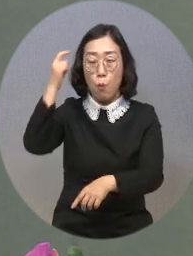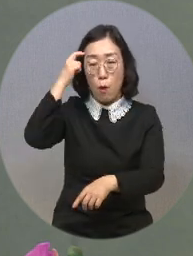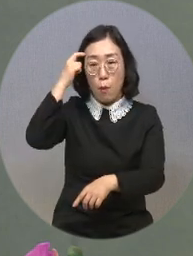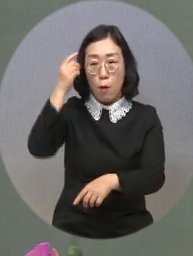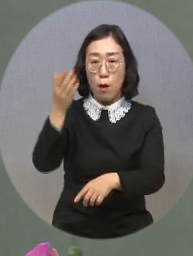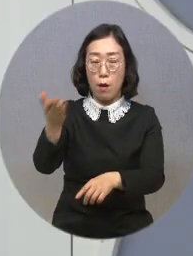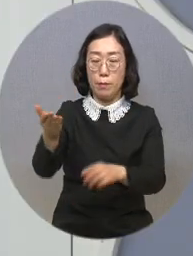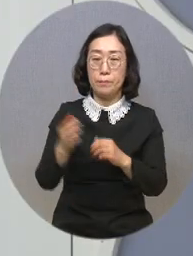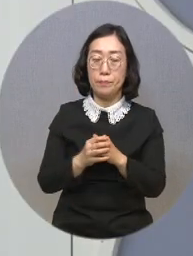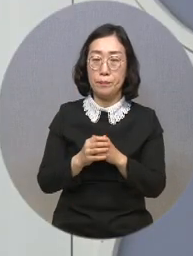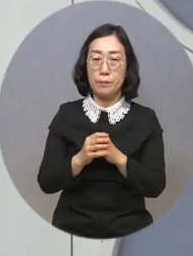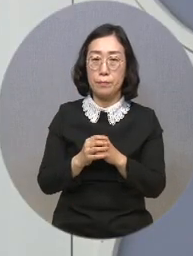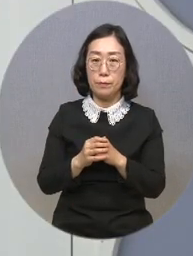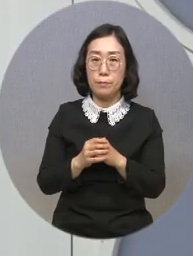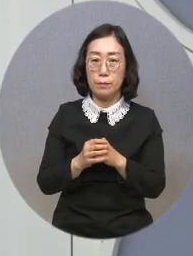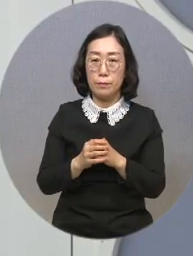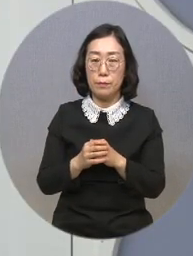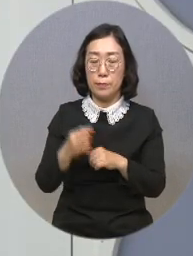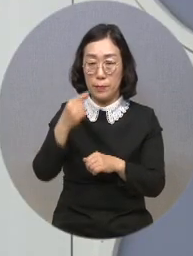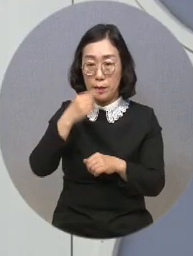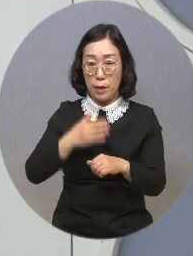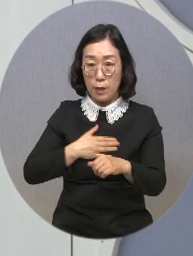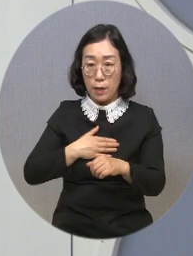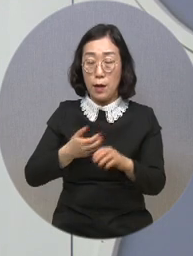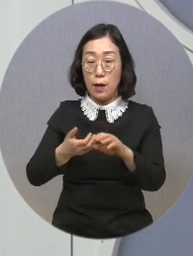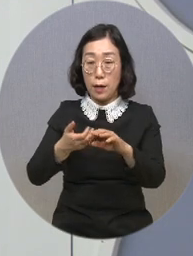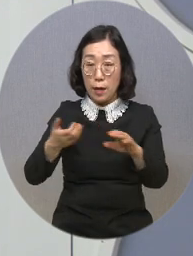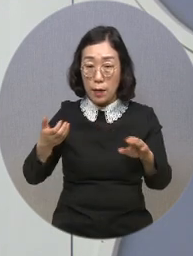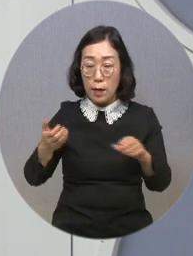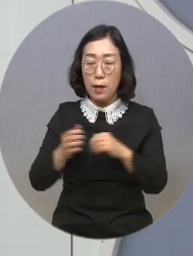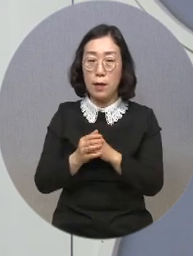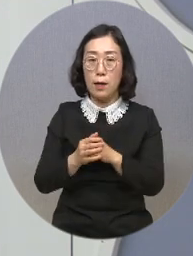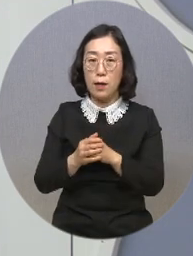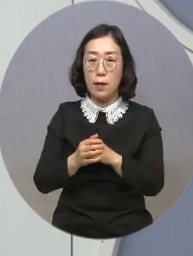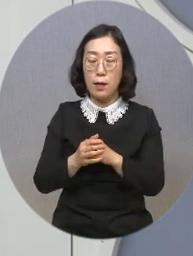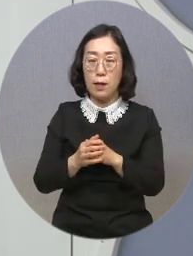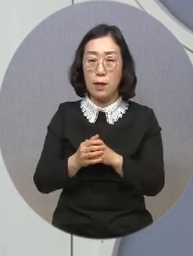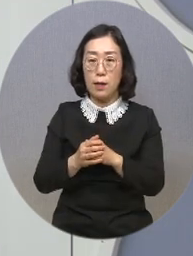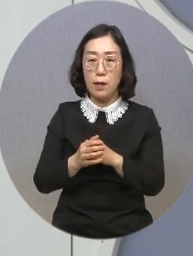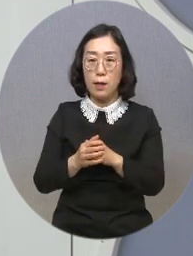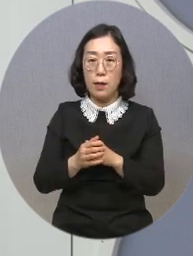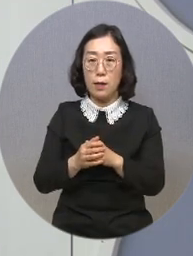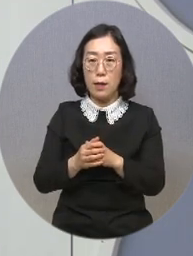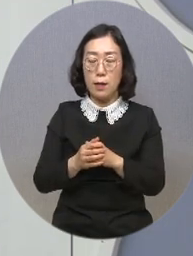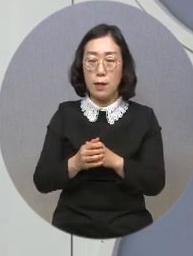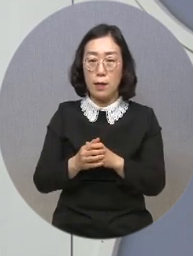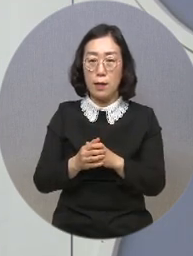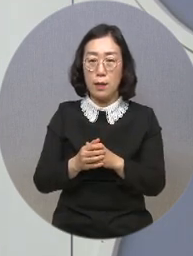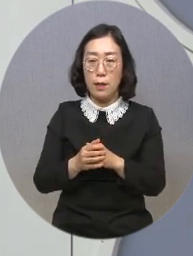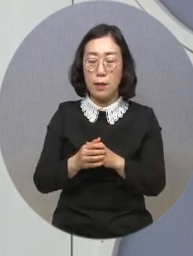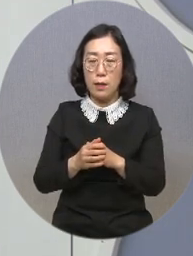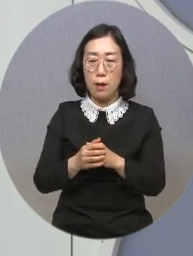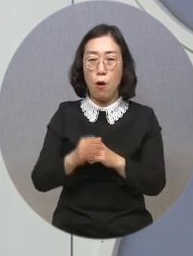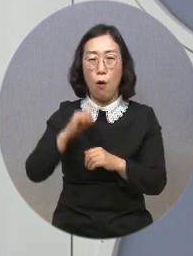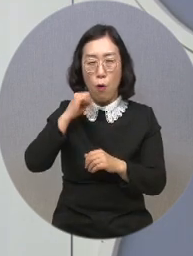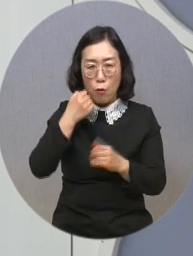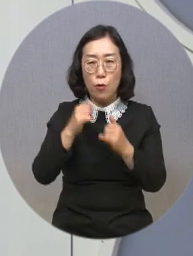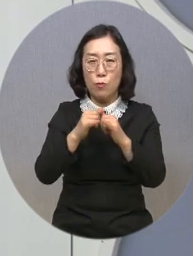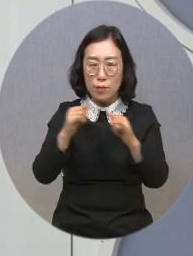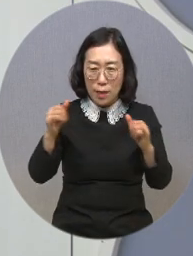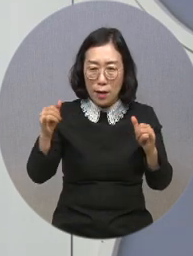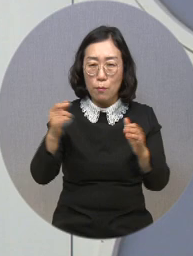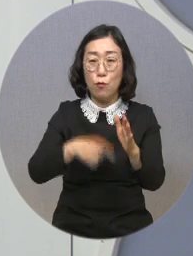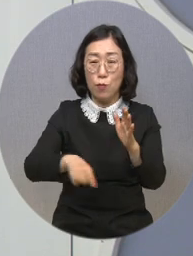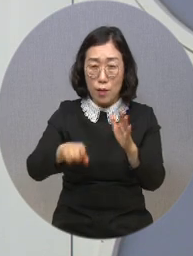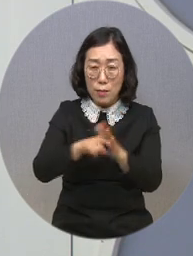있는 건가요? 네, 제가 아까도 이제 서민의 대변자가 돼서 소외계층과